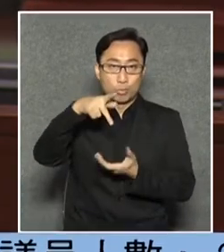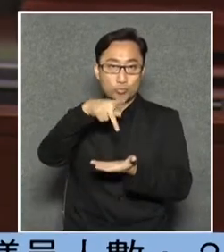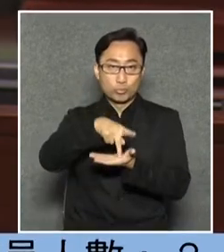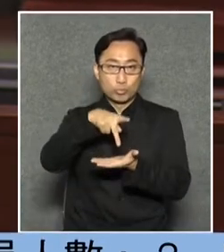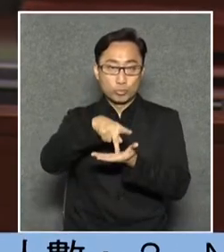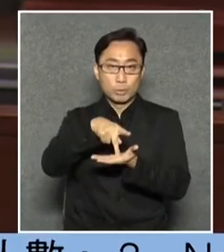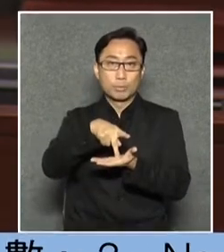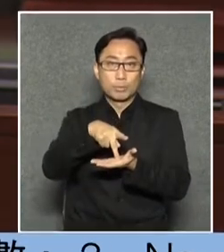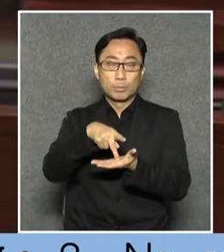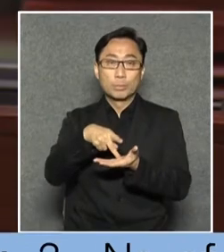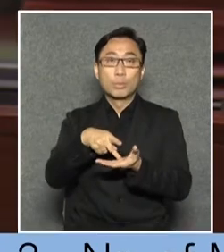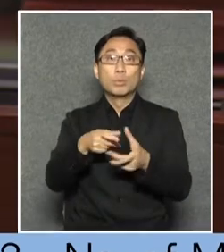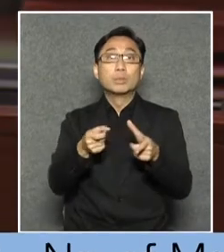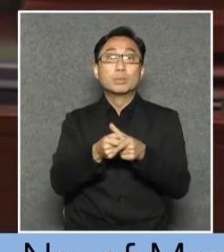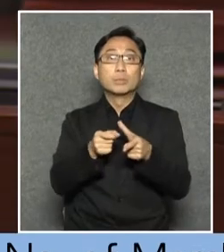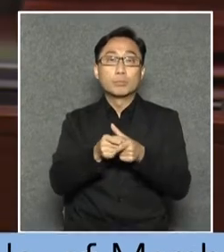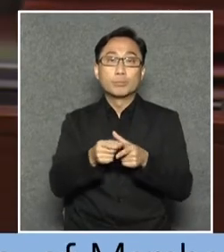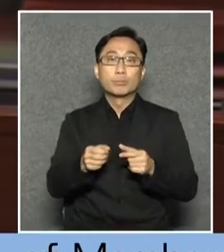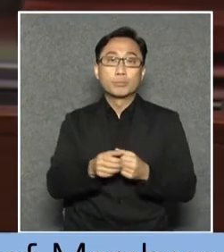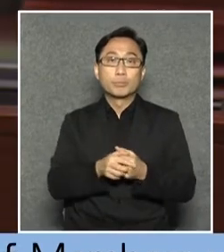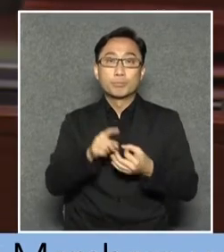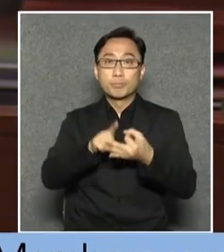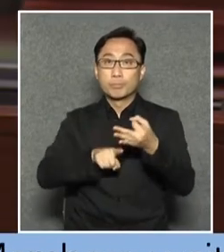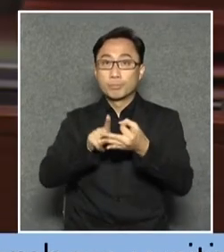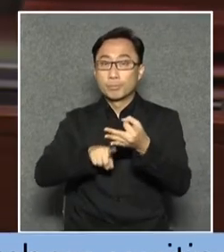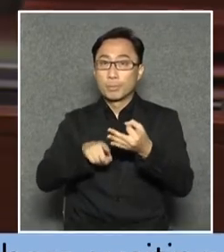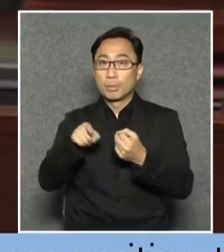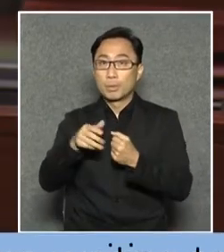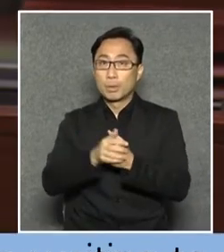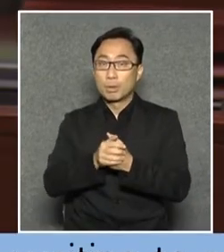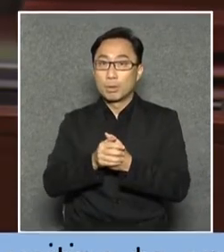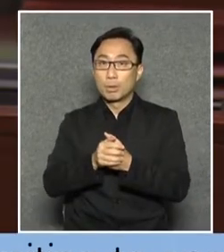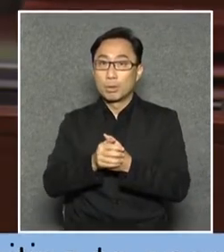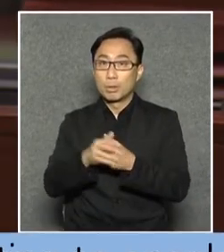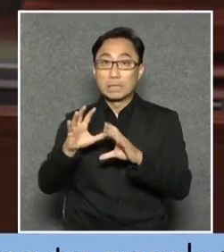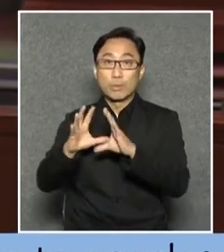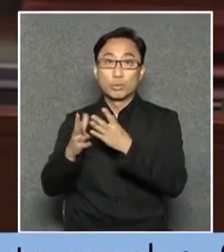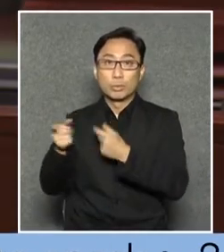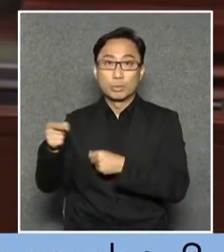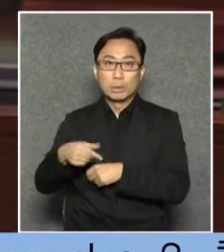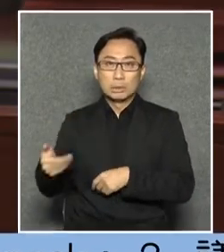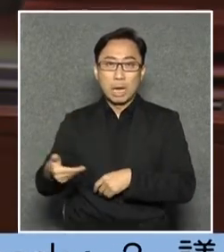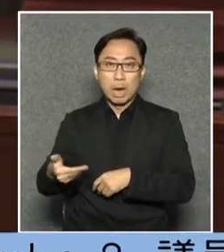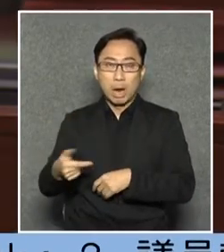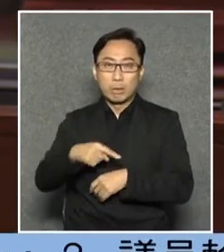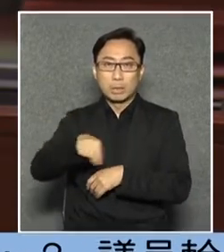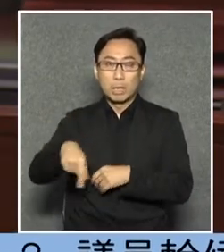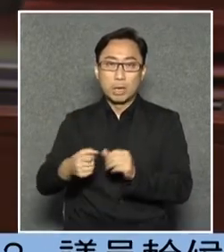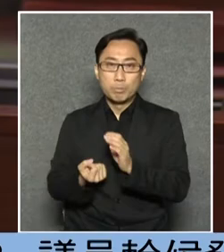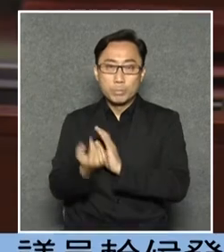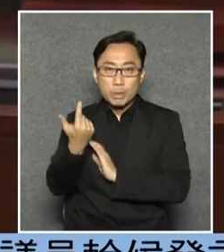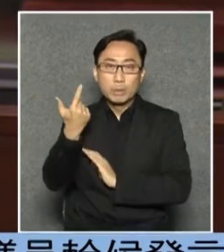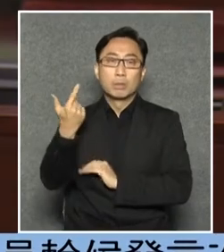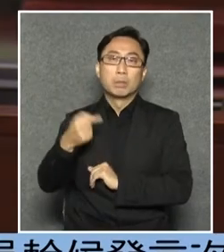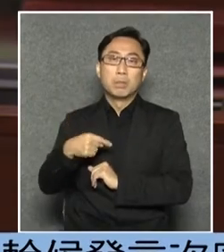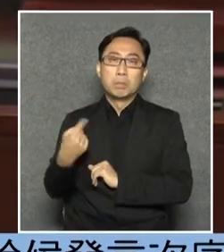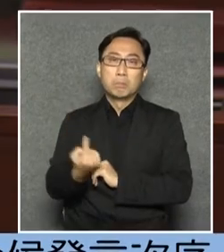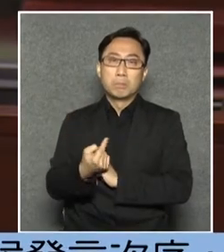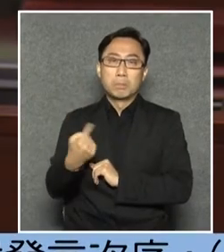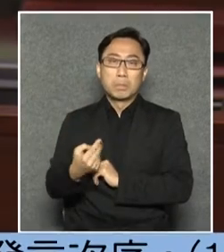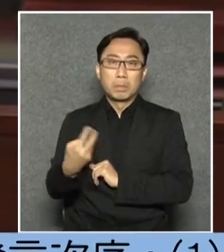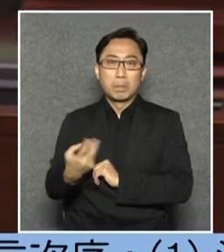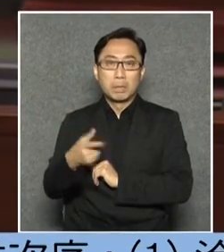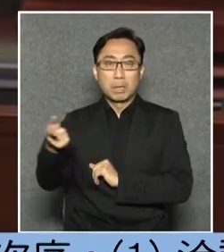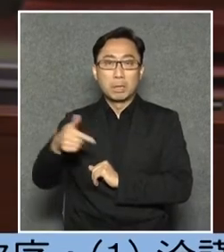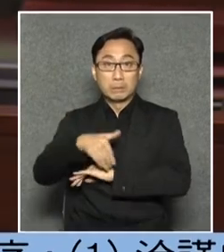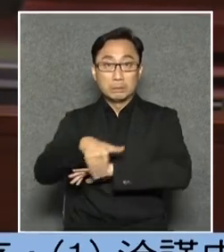海航集團嘅，即係而家炒地炒到幾萬蚊一尺嗰啲。跟住仲有一間叫香港航空租